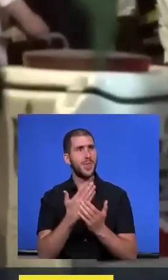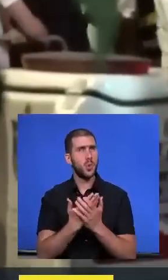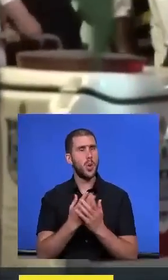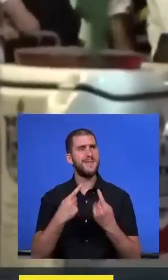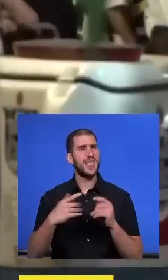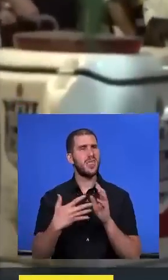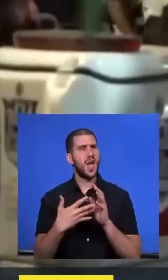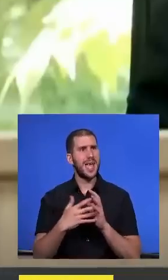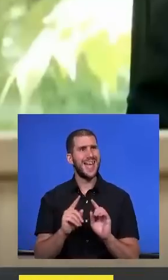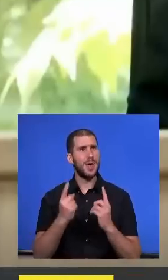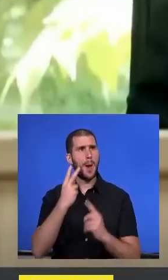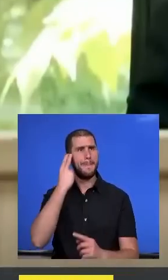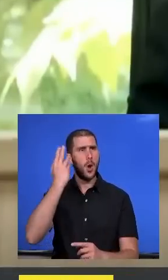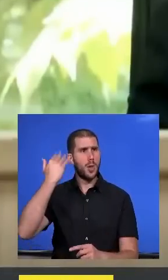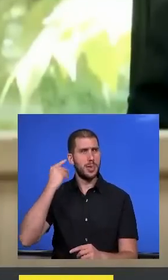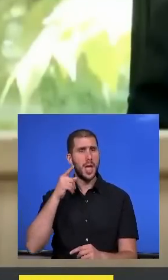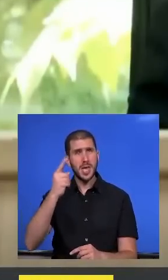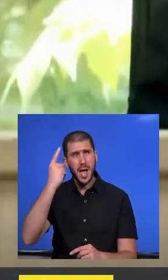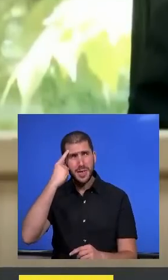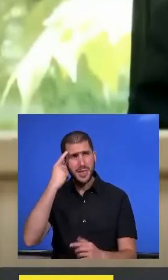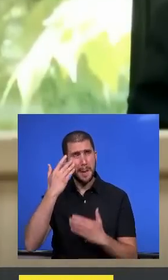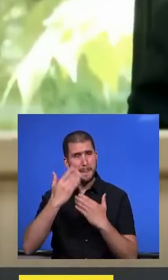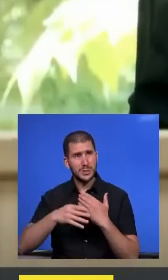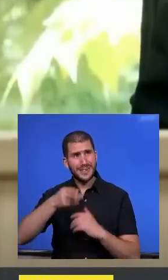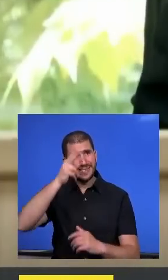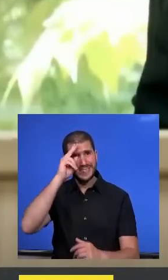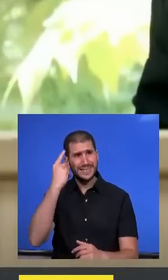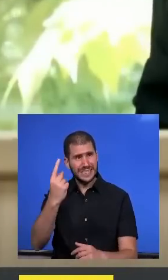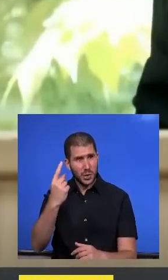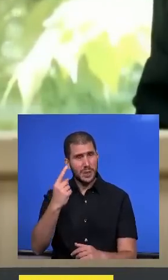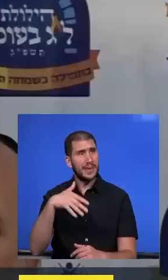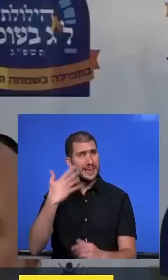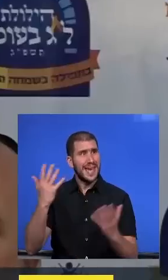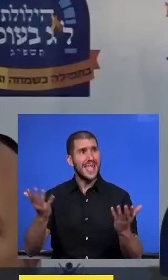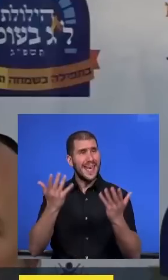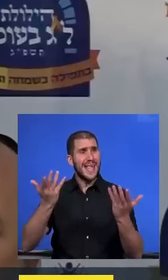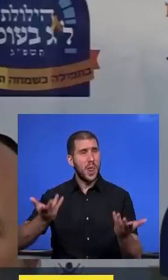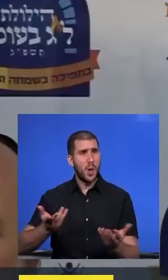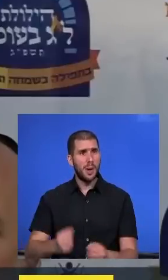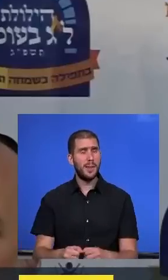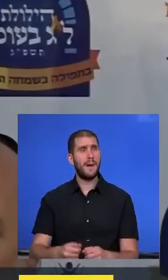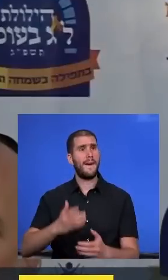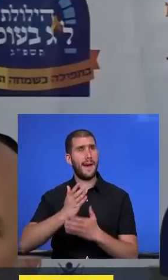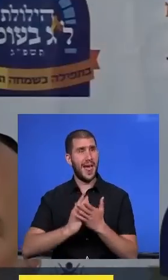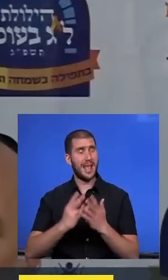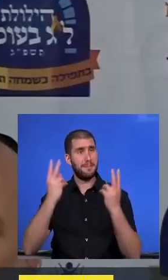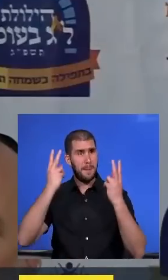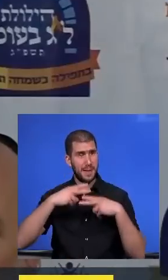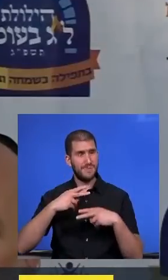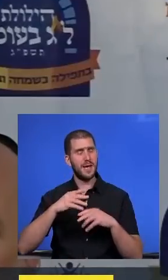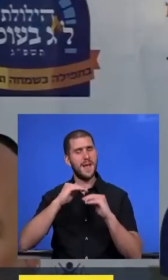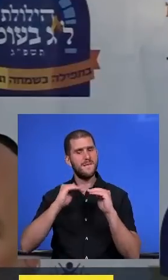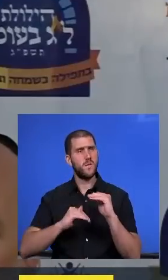החקירה לאירועי מירון. אתה ידעת שבסוף הסיכון הוא, אז יהיה הילולה. חלקים במתווה הזה כפופים